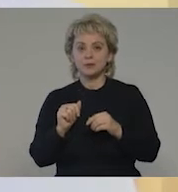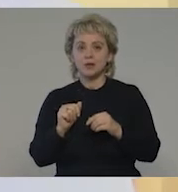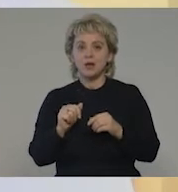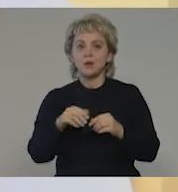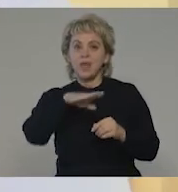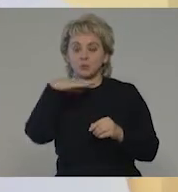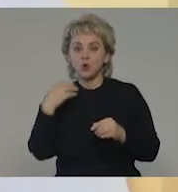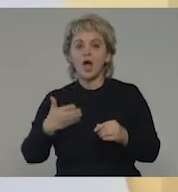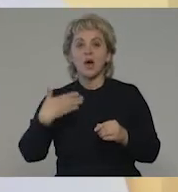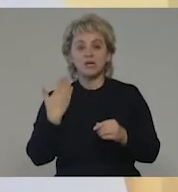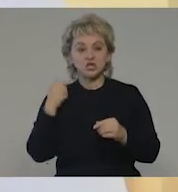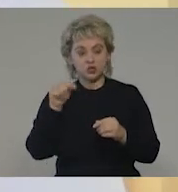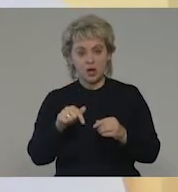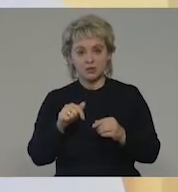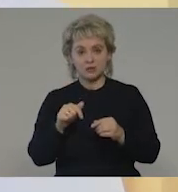намного облегчает